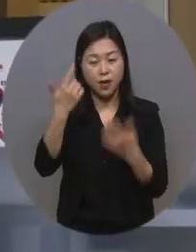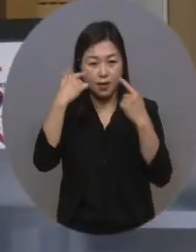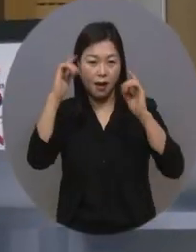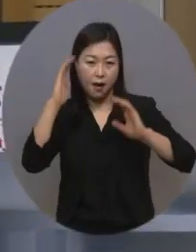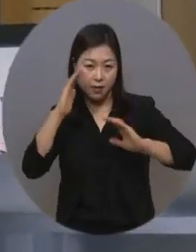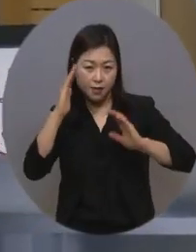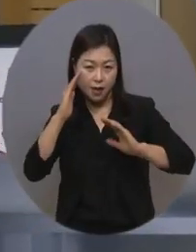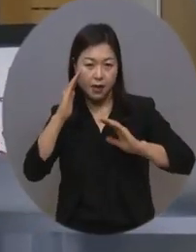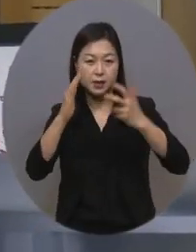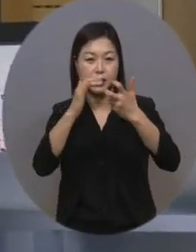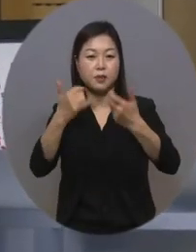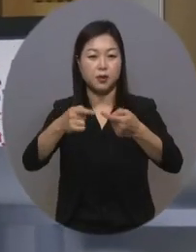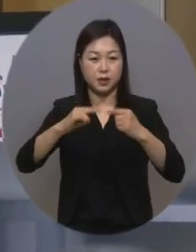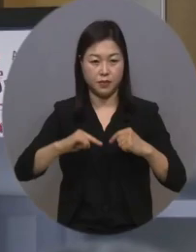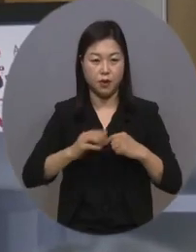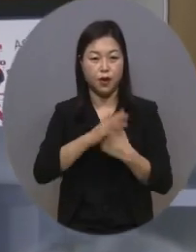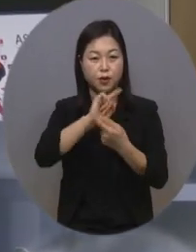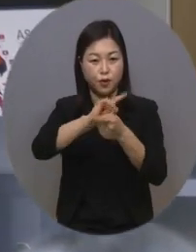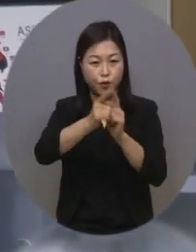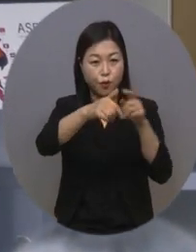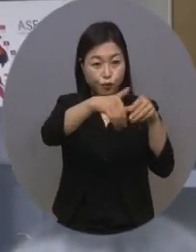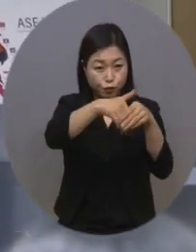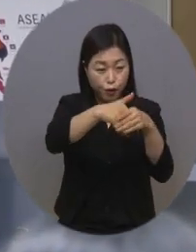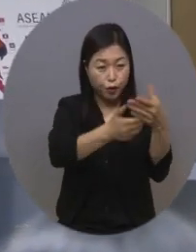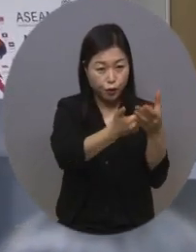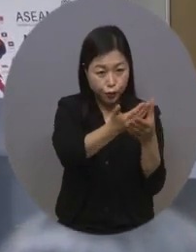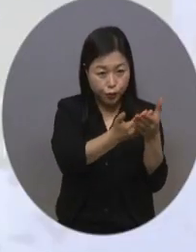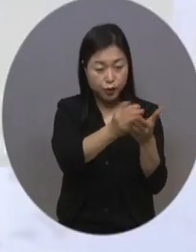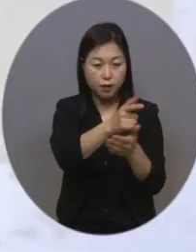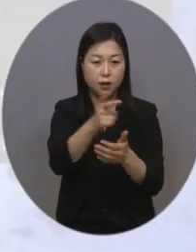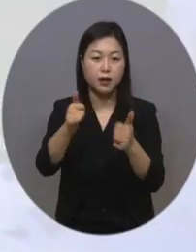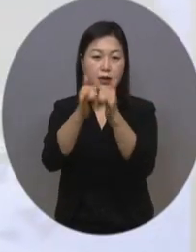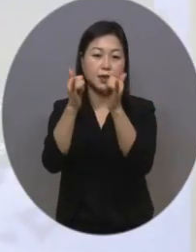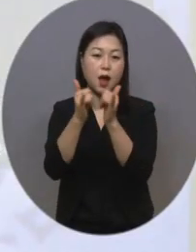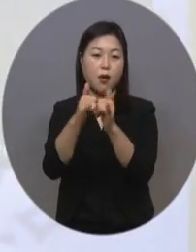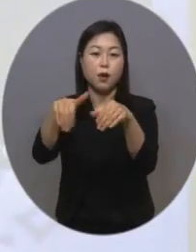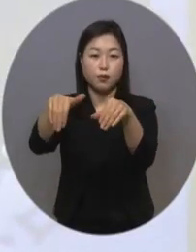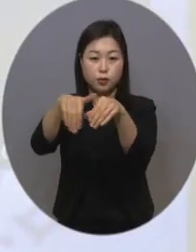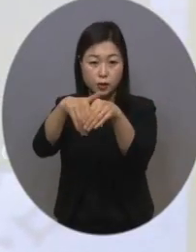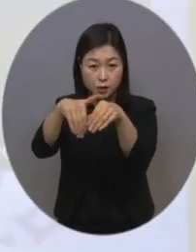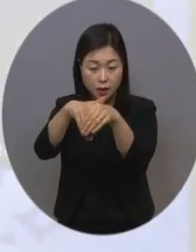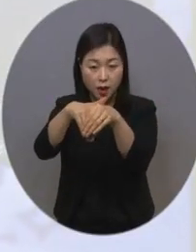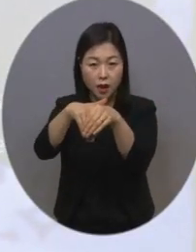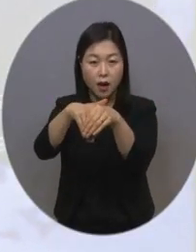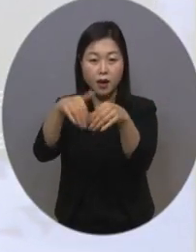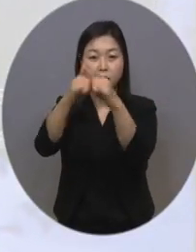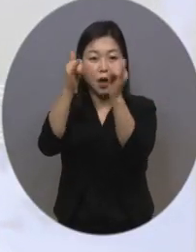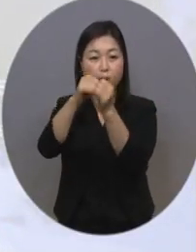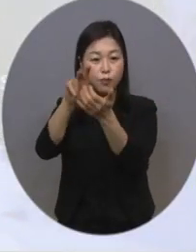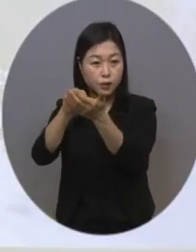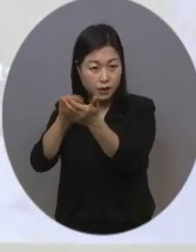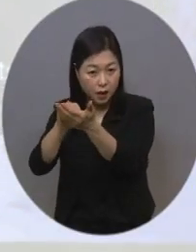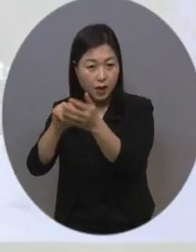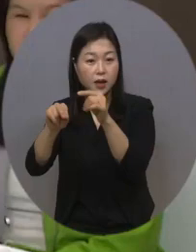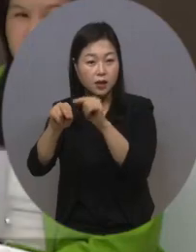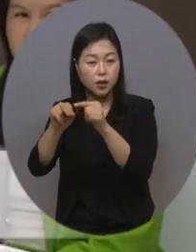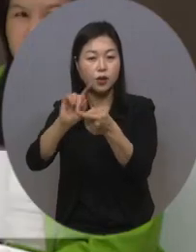참석했습니다. 이들은 상호 간의 문화 교류와 다양한 사회 문제를 함께 해결하는 뜻깊은 시간을